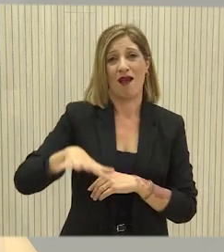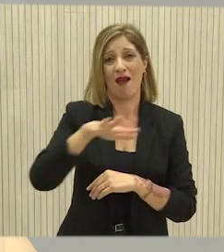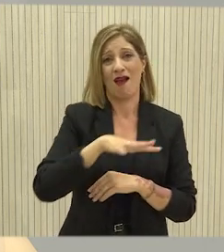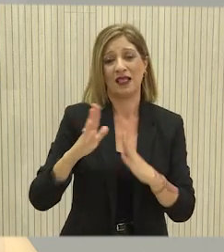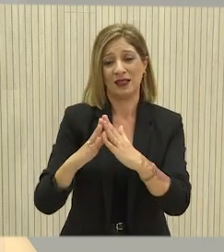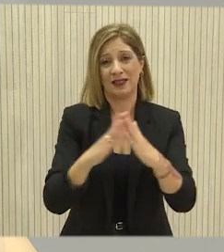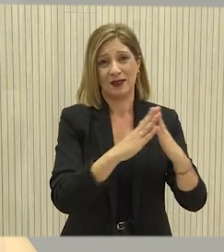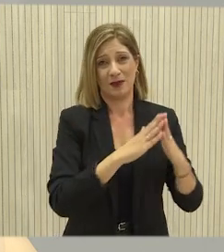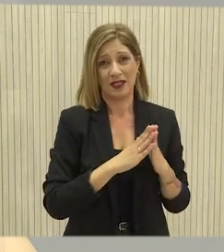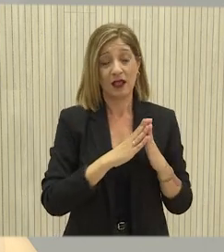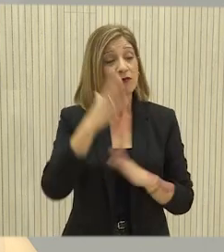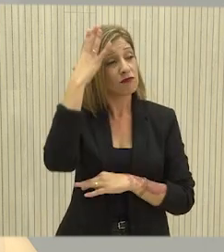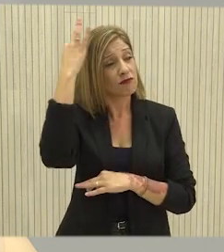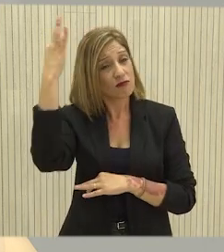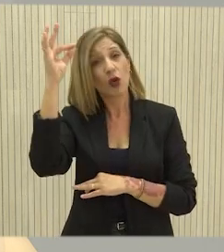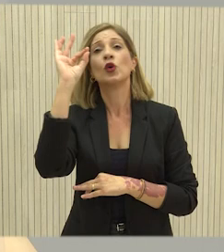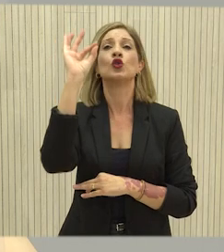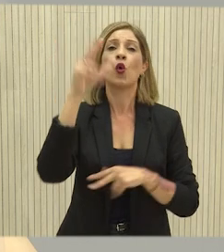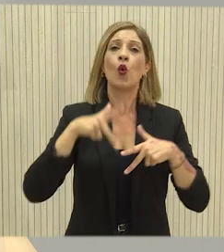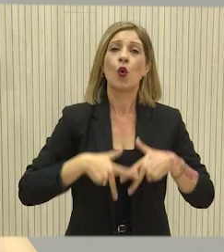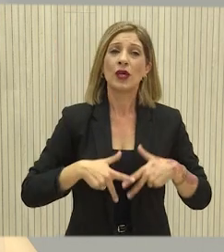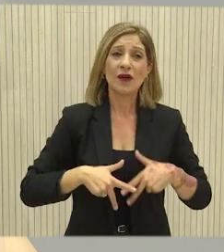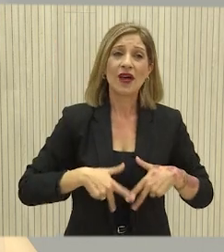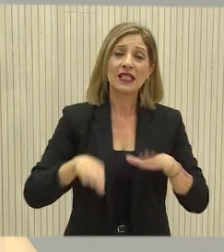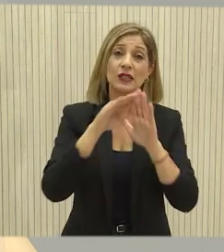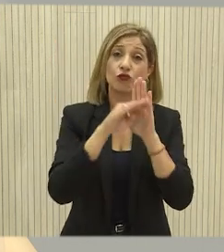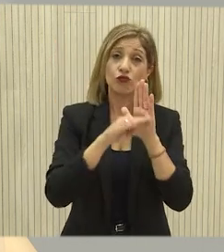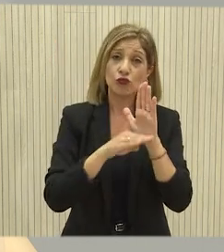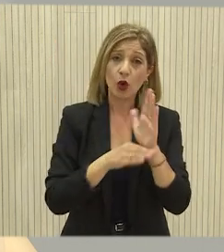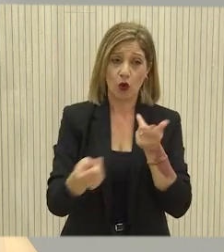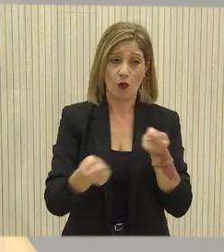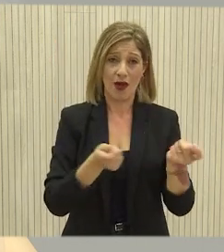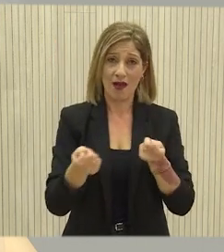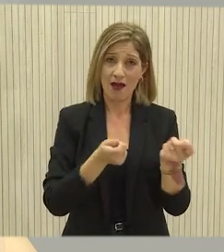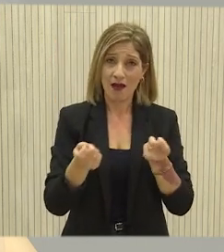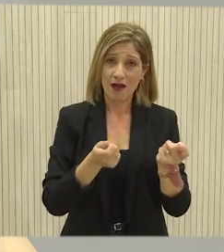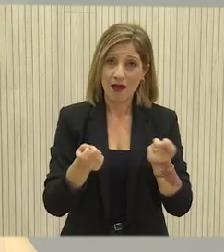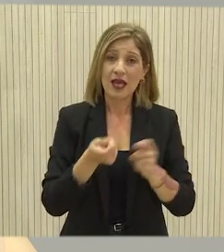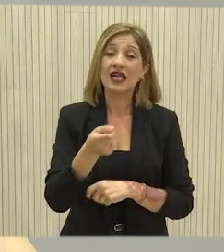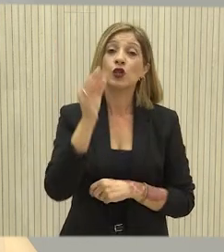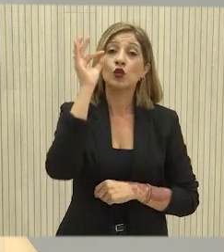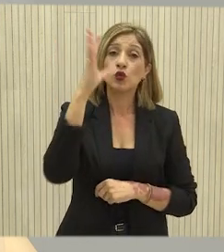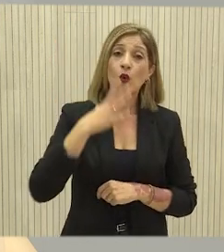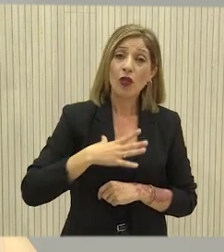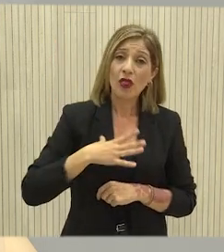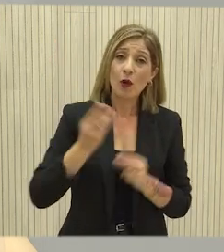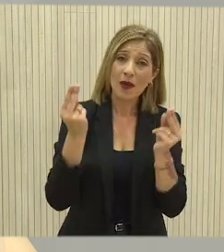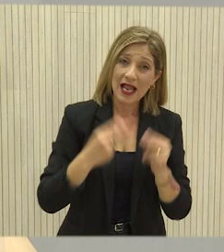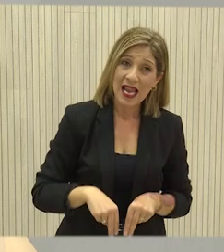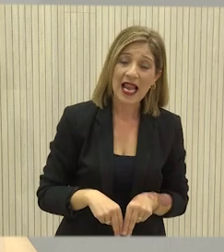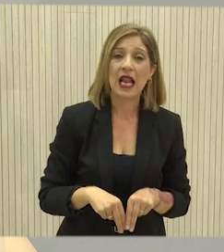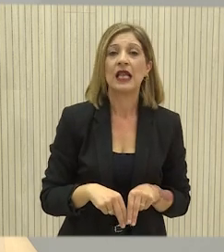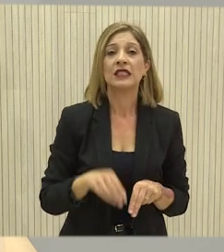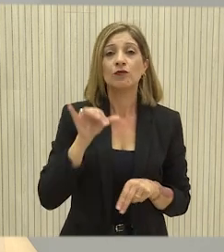χρόνια. Όραμά μας ως κυβέρνηση, σύμφωνα και με το πρόγραμμα διακυβέρνησης του Προέδρου της Δημοκρατίας, είναι η παροχή